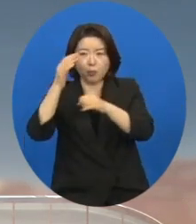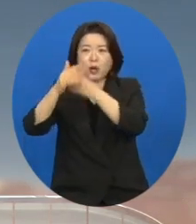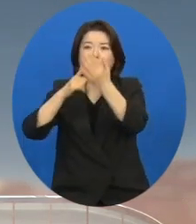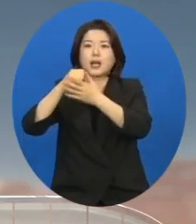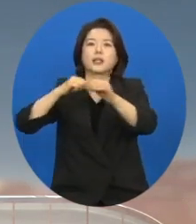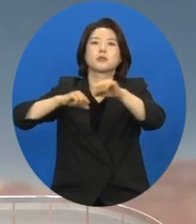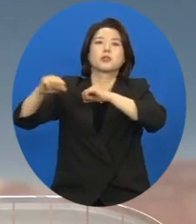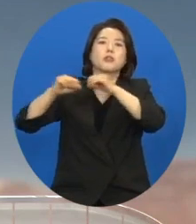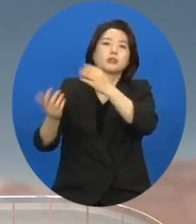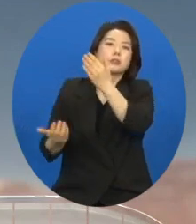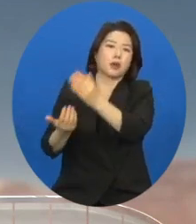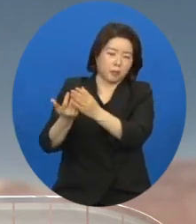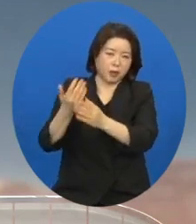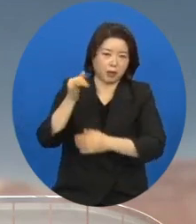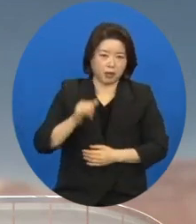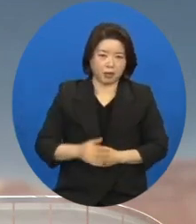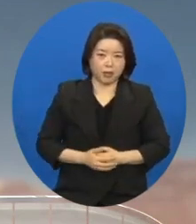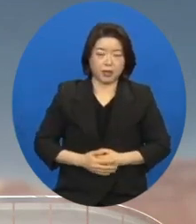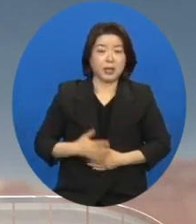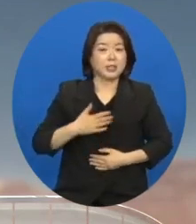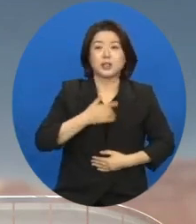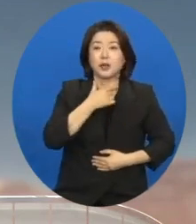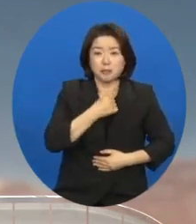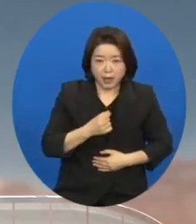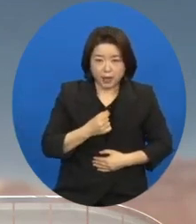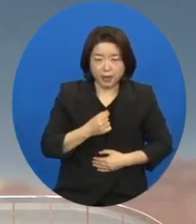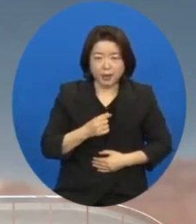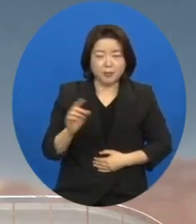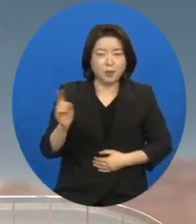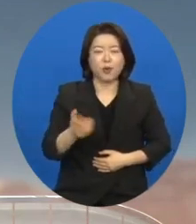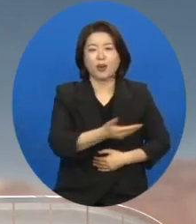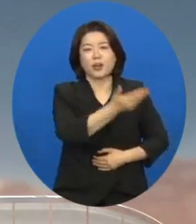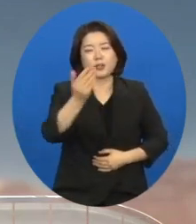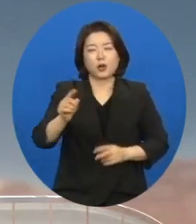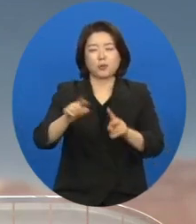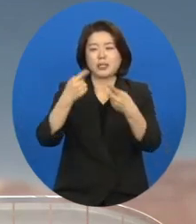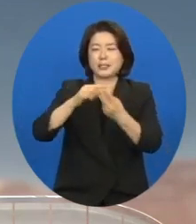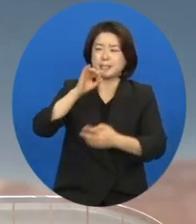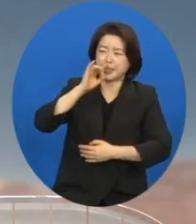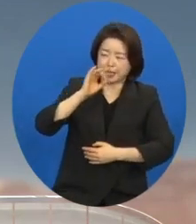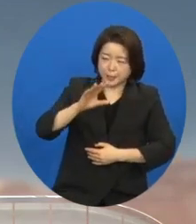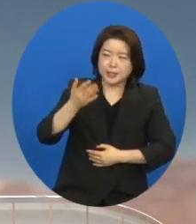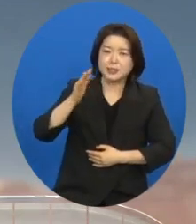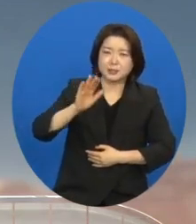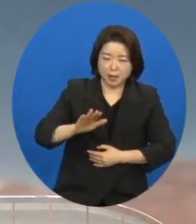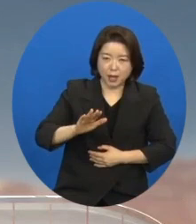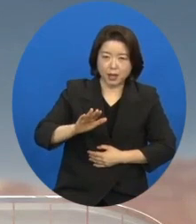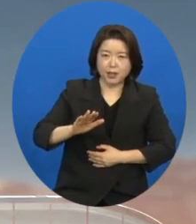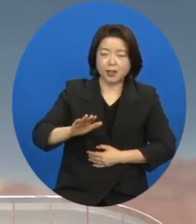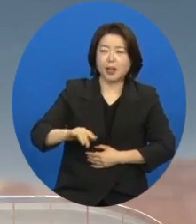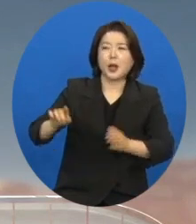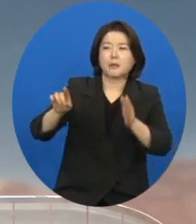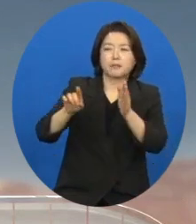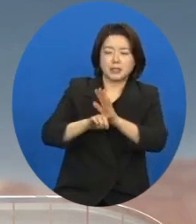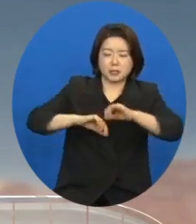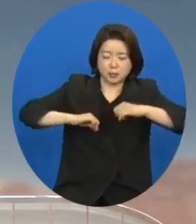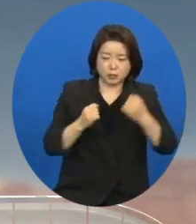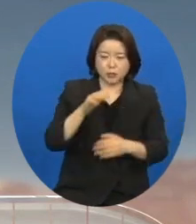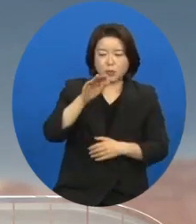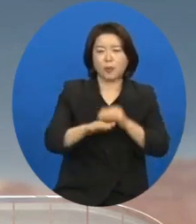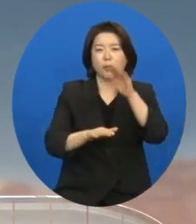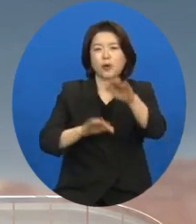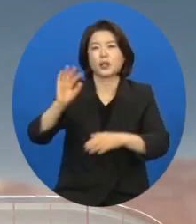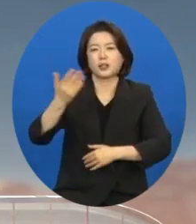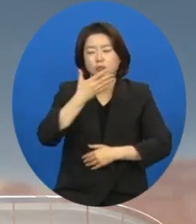저는 바라기를 여러분들이 이해되지 않아도 순종하여 발걸음 내딛는 정말 축복의 사람들이 되시기를